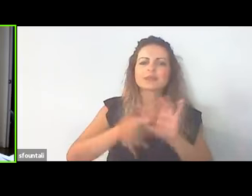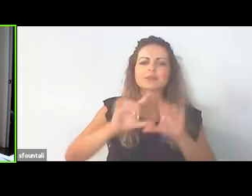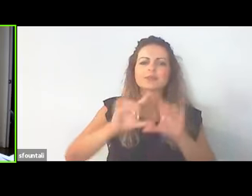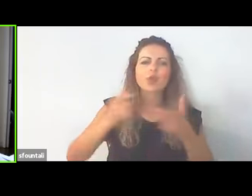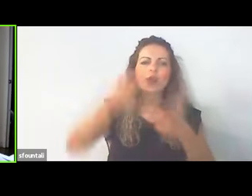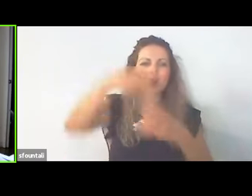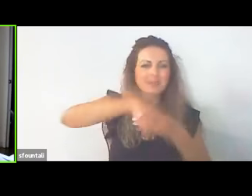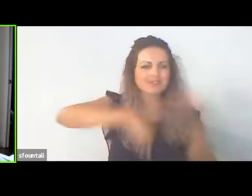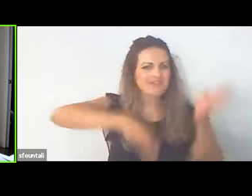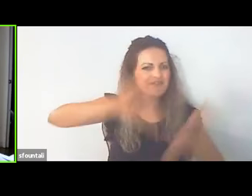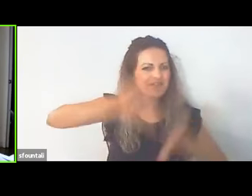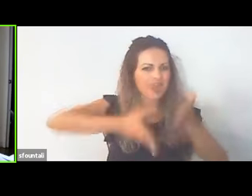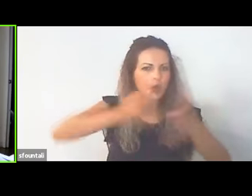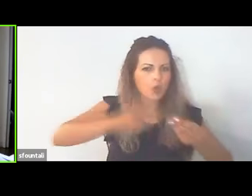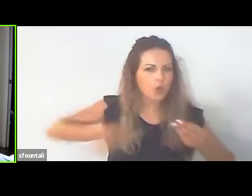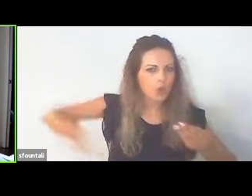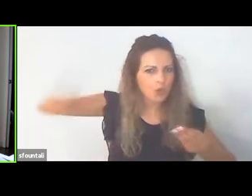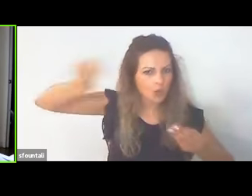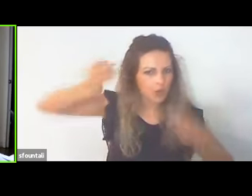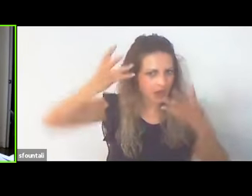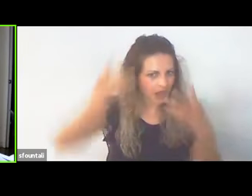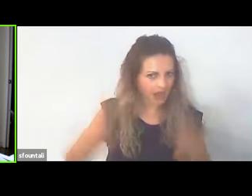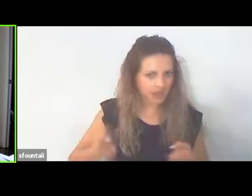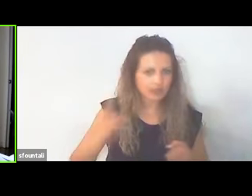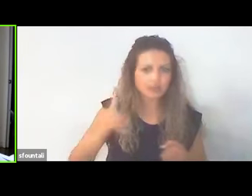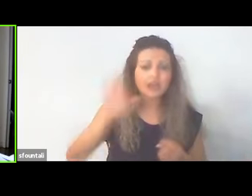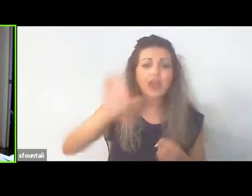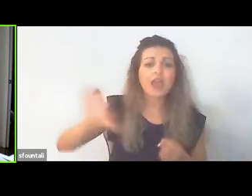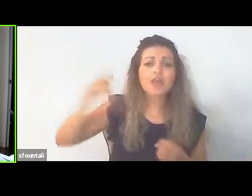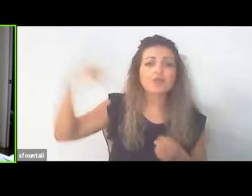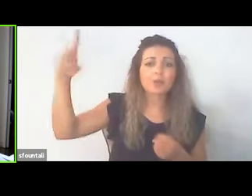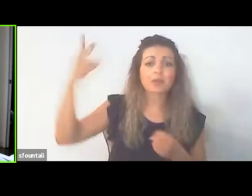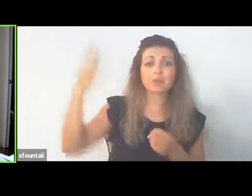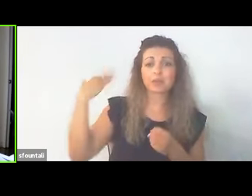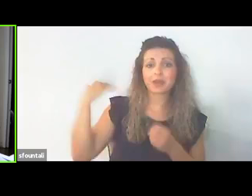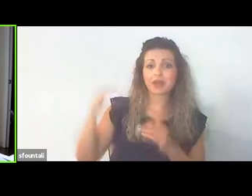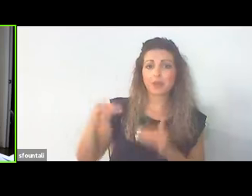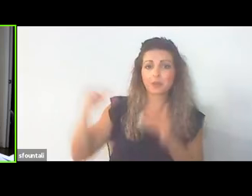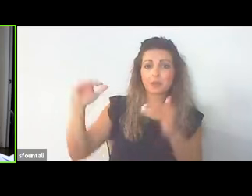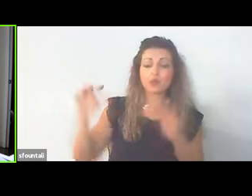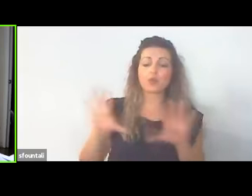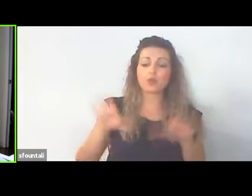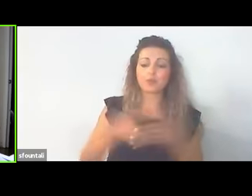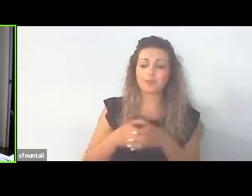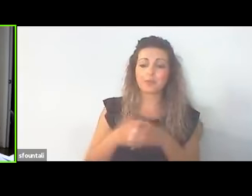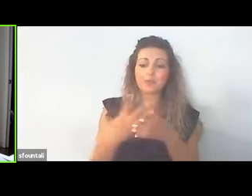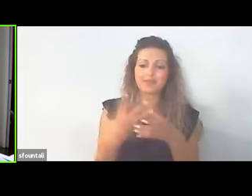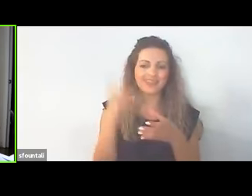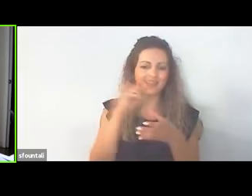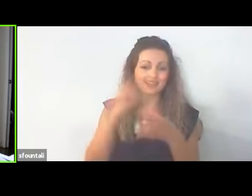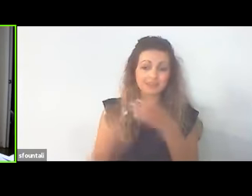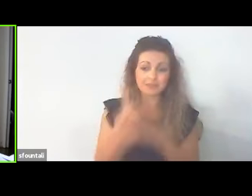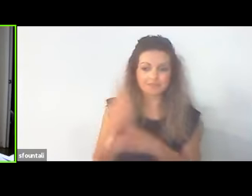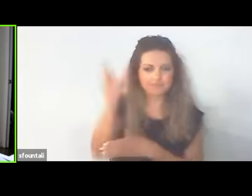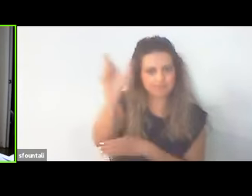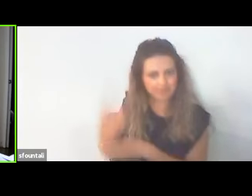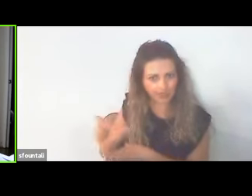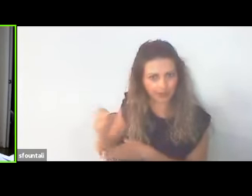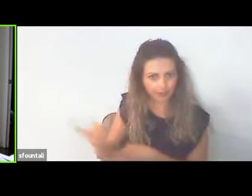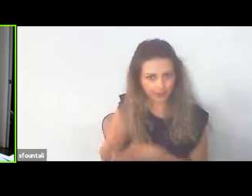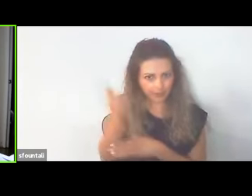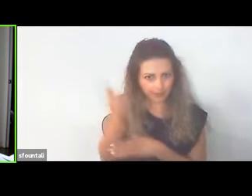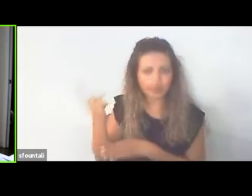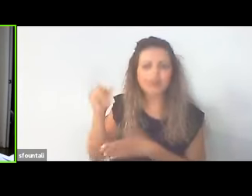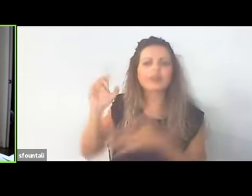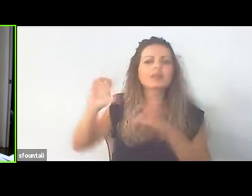βάση τα υπάρχοντα στοιχεία σε ευρωπαϊκό επίπεδο πριν, μία στις πέντε γυναίκες υπόκειτο ενδοοικογενειακή βία